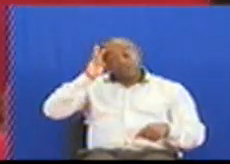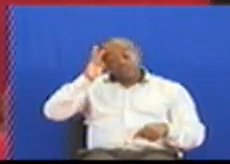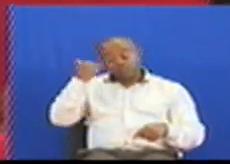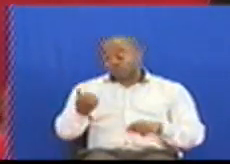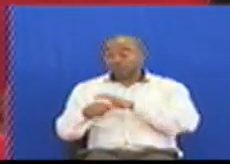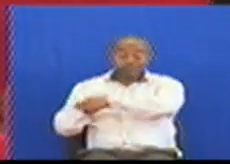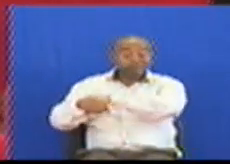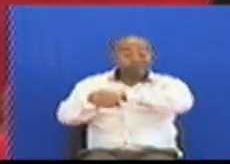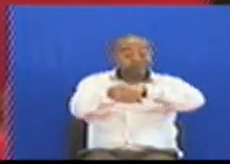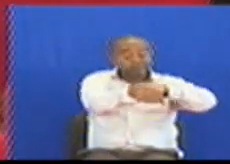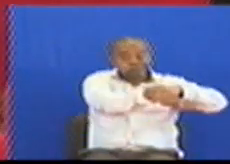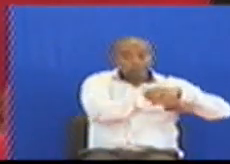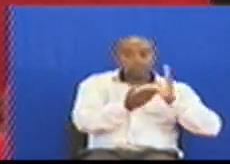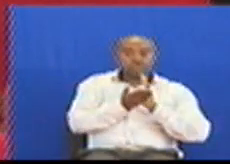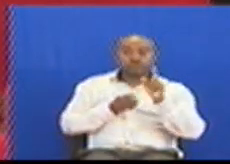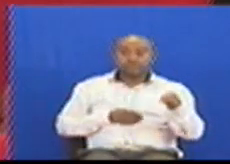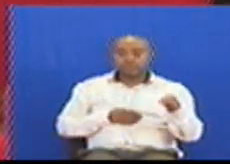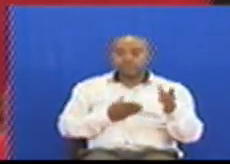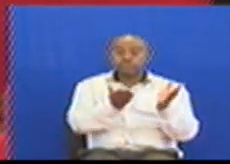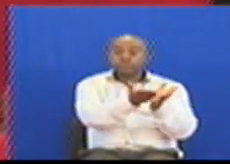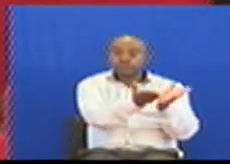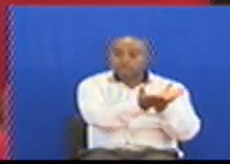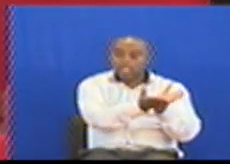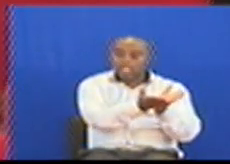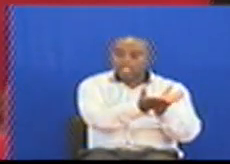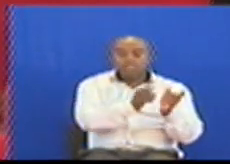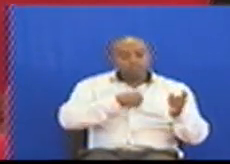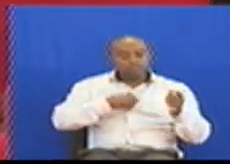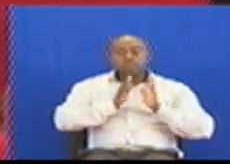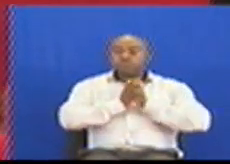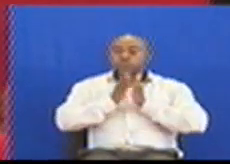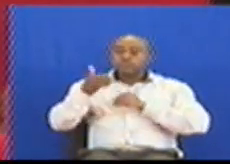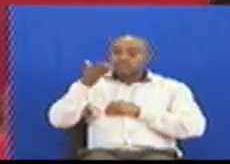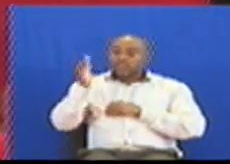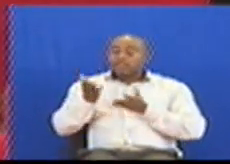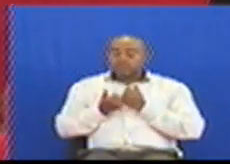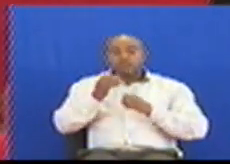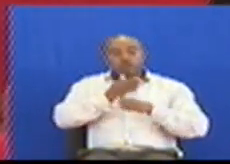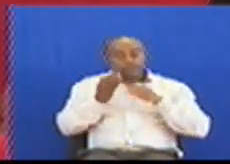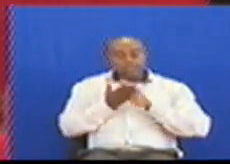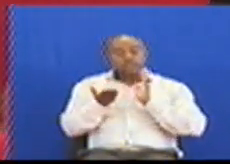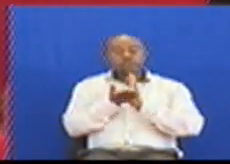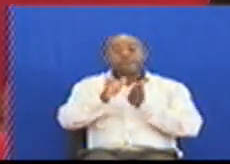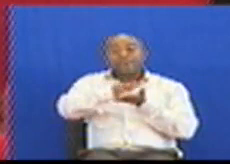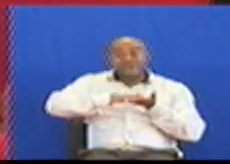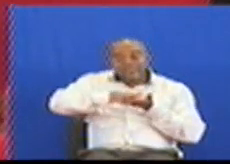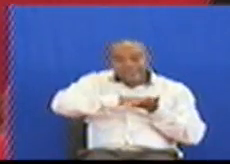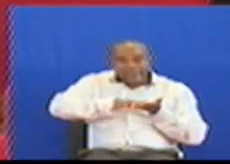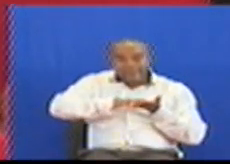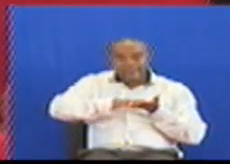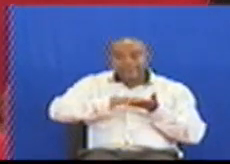shule. Lakini nishukuru serikali imeweza kujenga shule za msingi, zile ambazo zilikuwa